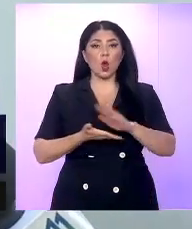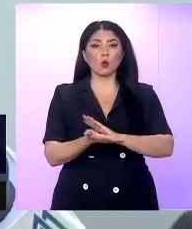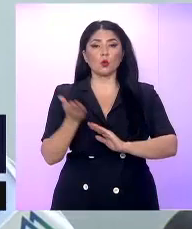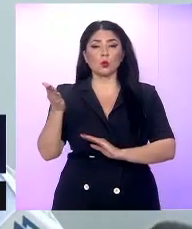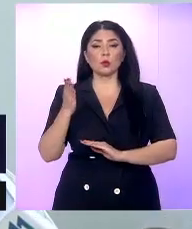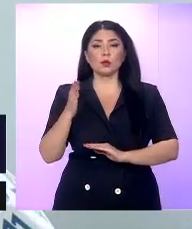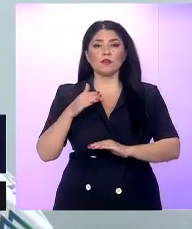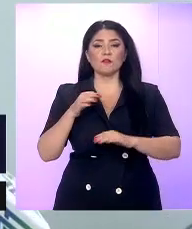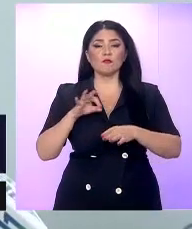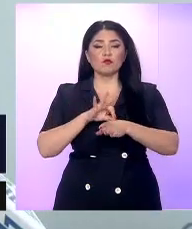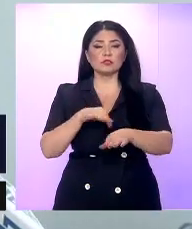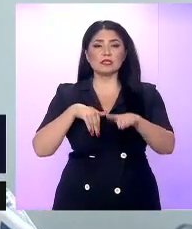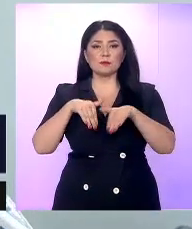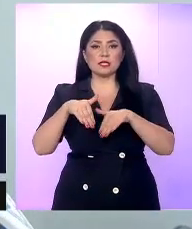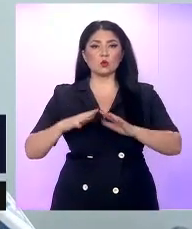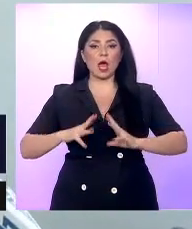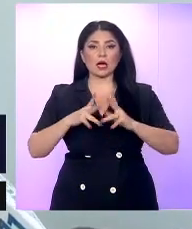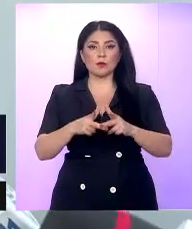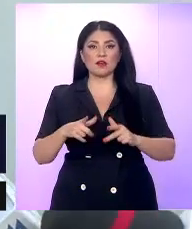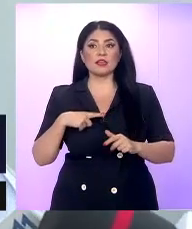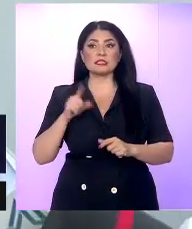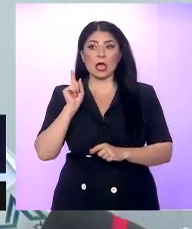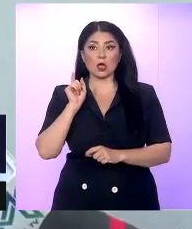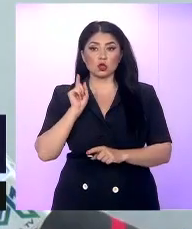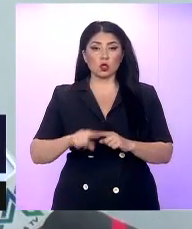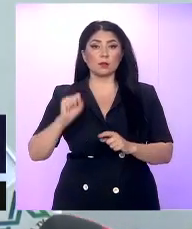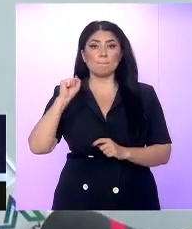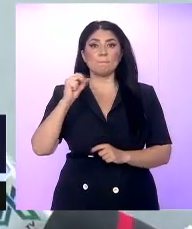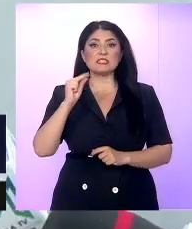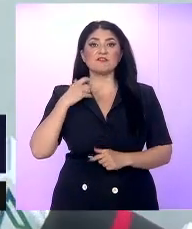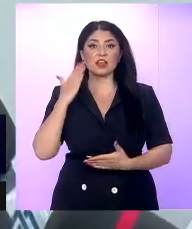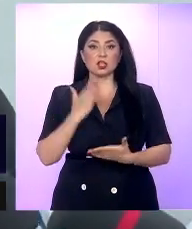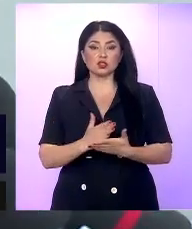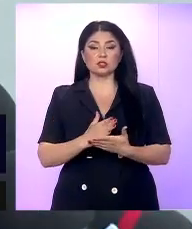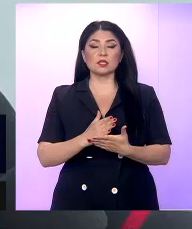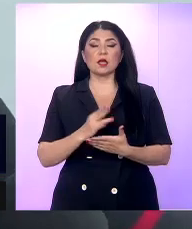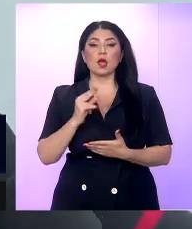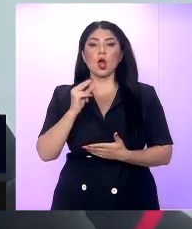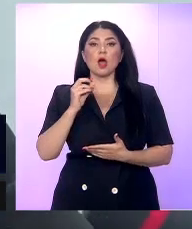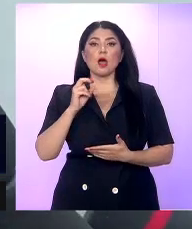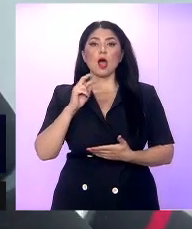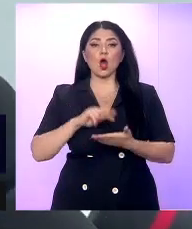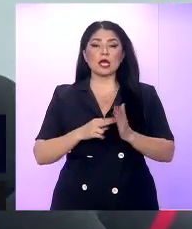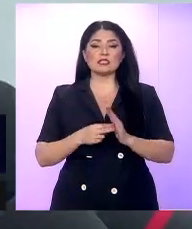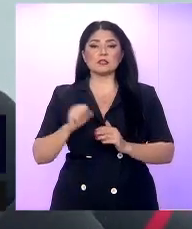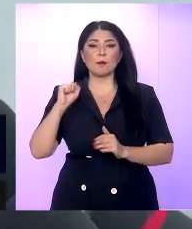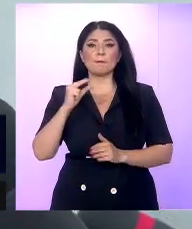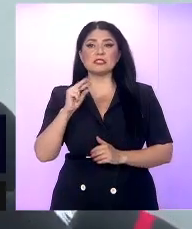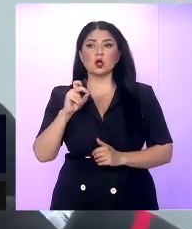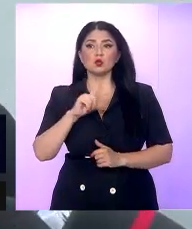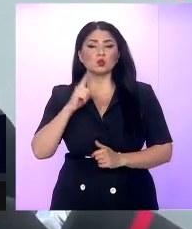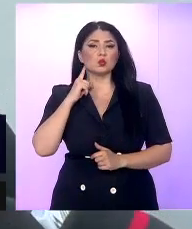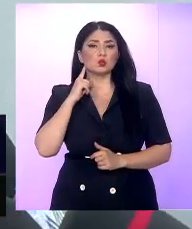Nominalizarea pentru funcția de ministru al Agriculturii va aparține tot organizației PSD OLT? Nu știm, e o analiză pe care o să o văd.